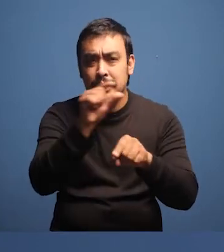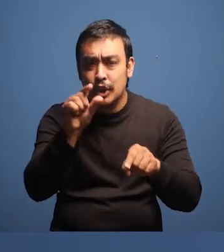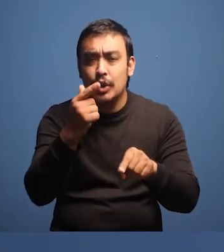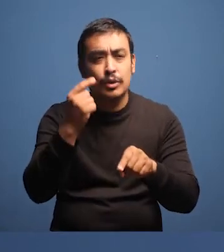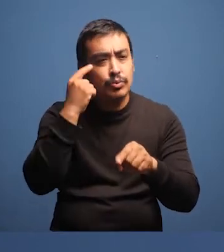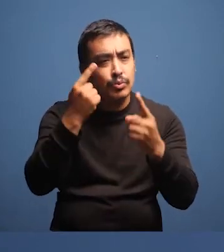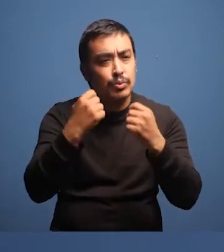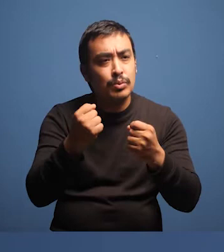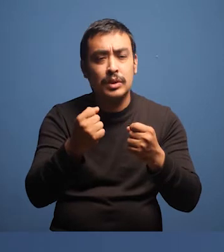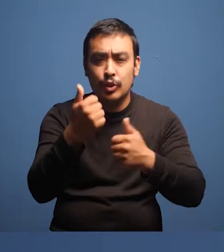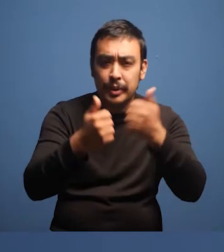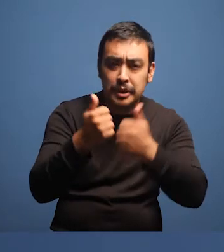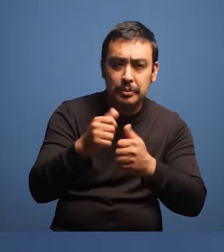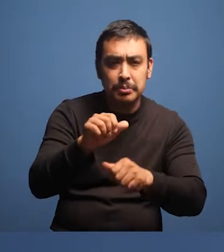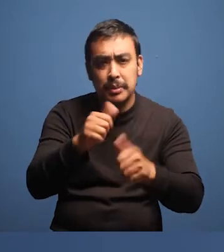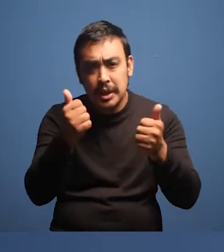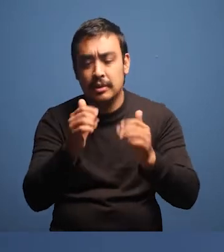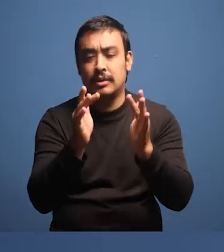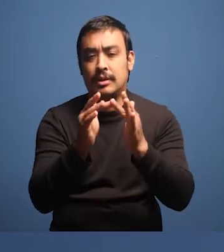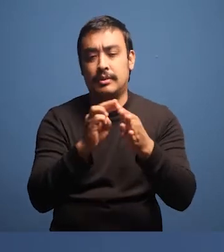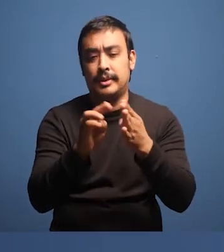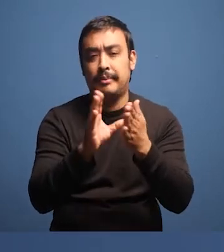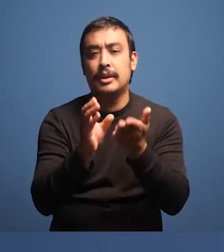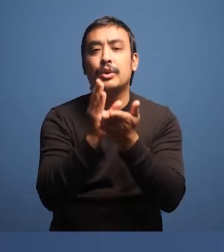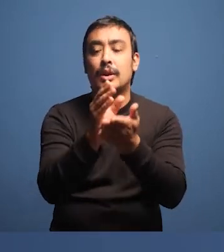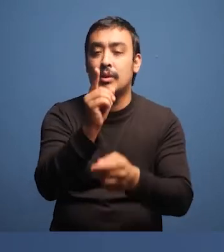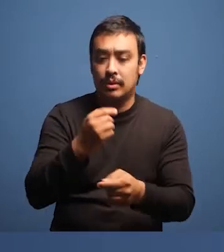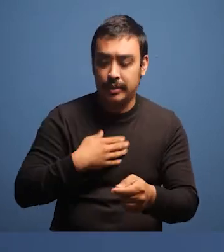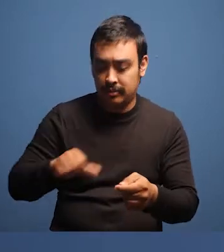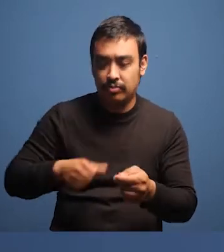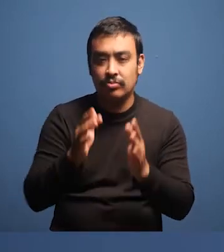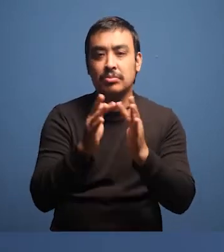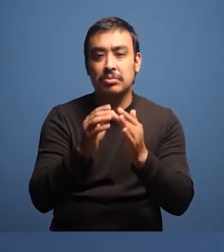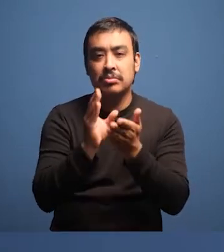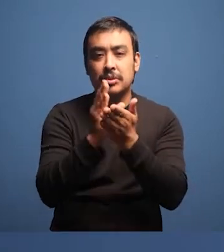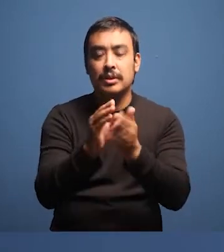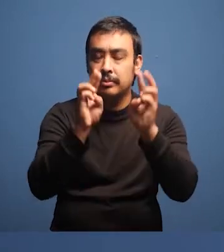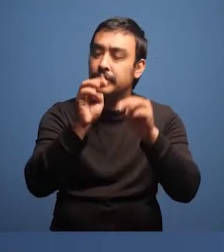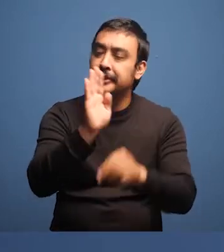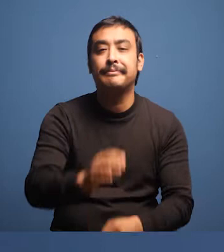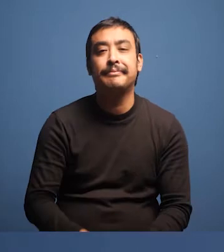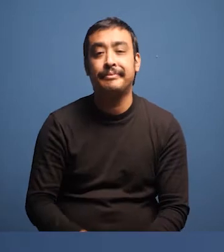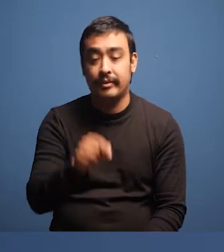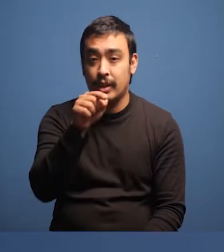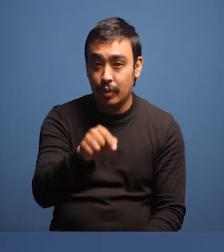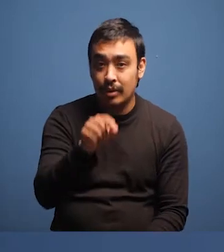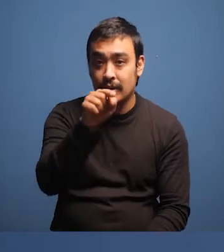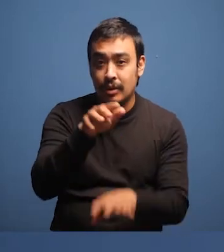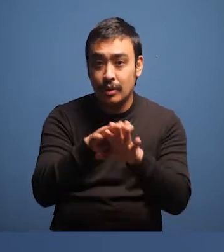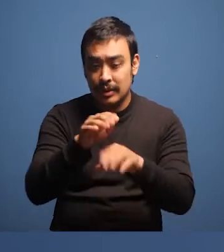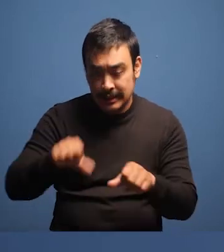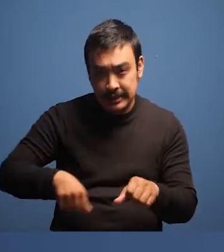यो सबै भनेको यही हाम्रो अनलाइन प्लेटफर्मकै कन्ट्रिब्युसन हो। सो मेरो लाइफमा चाहिँ अनलाइन प्लेटफर्म चाहिँ एकदम धेरै इम्पोर्टेन्ट छ। यो रह्यो हजुरको लाइफमा